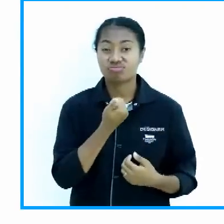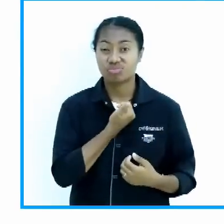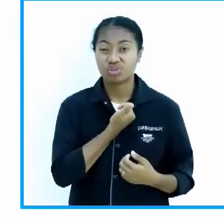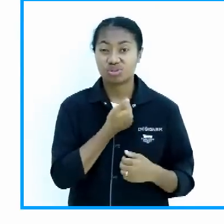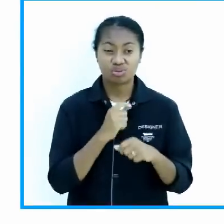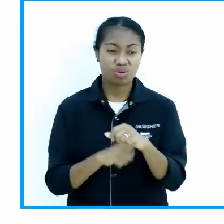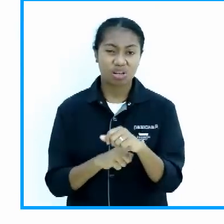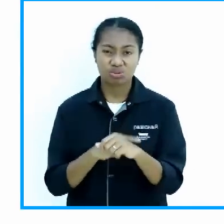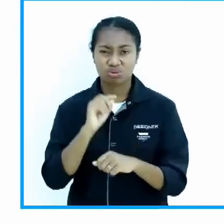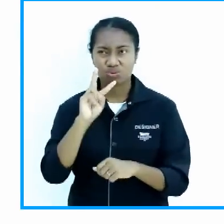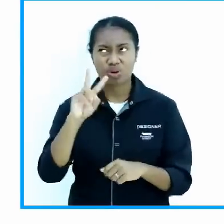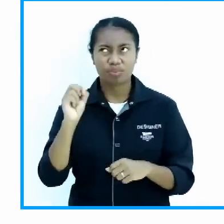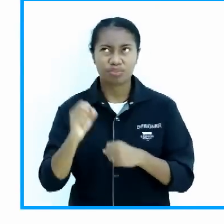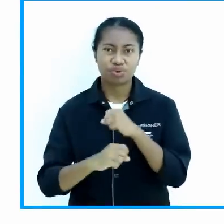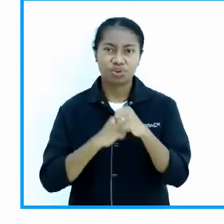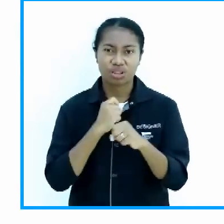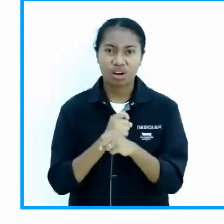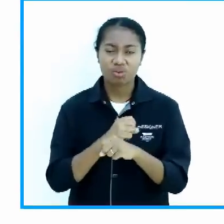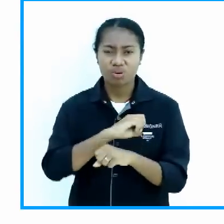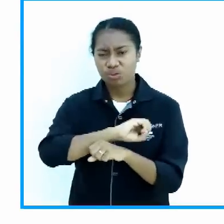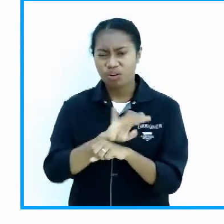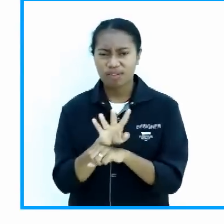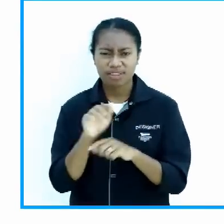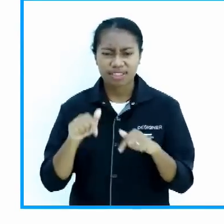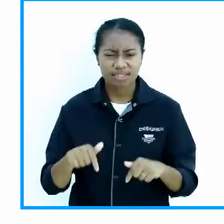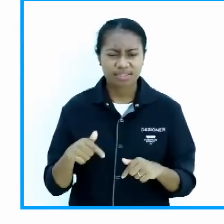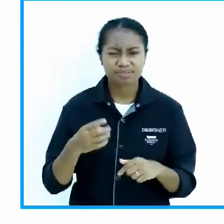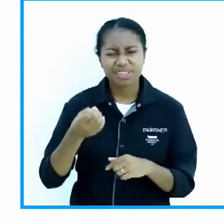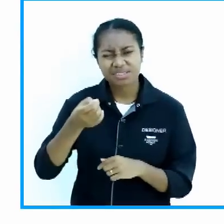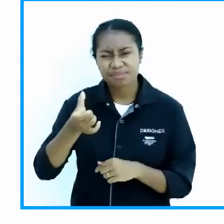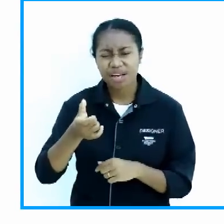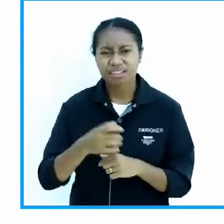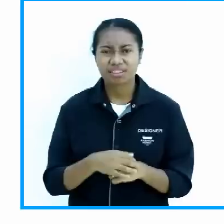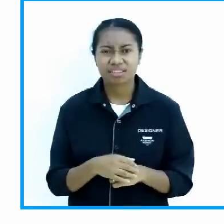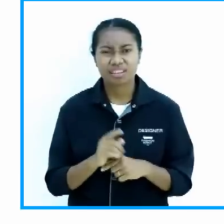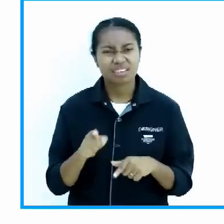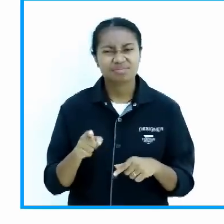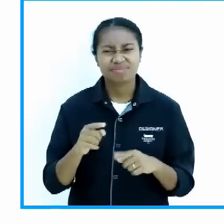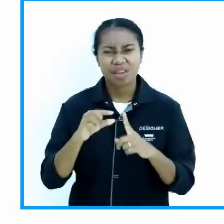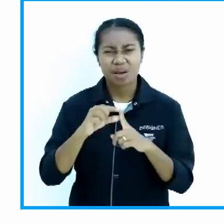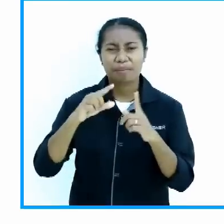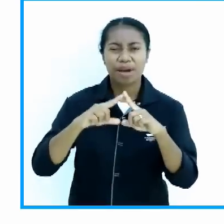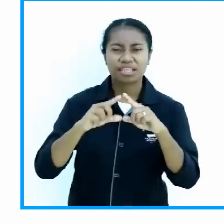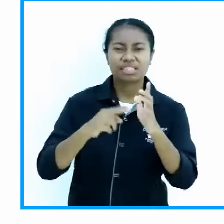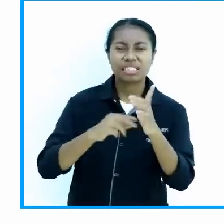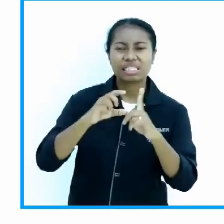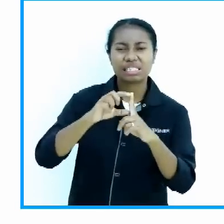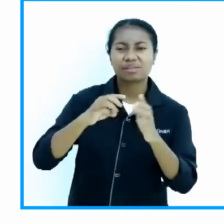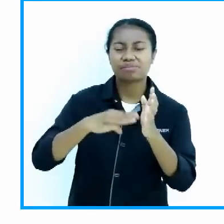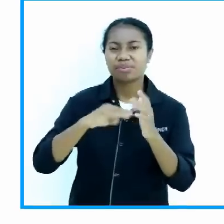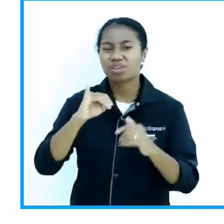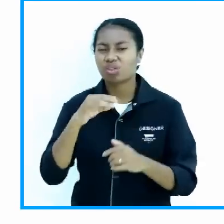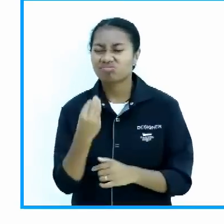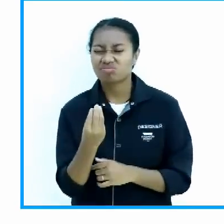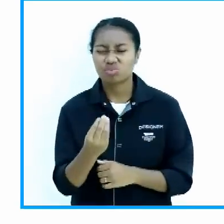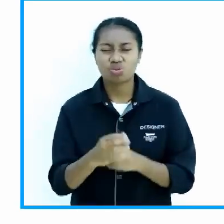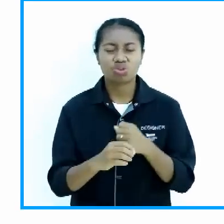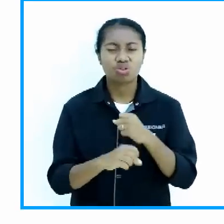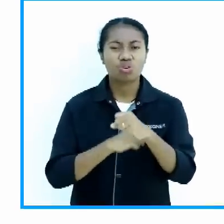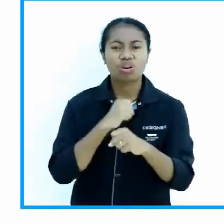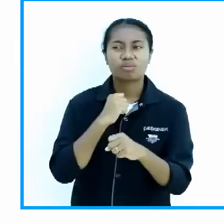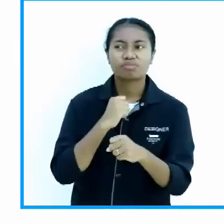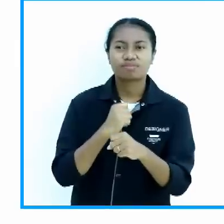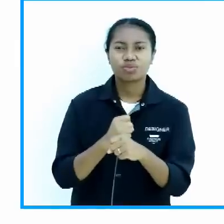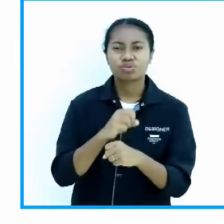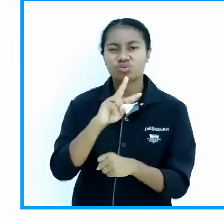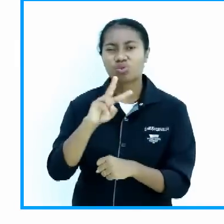20 tahun, nah COVID ini memang dipercepat karena masalahnya keadaan pandemi. Nah itu ya kalau kita mau tunggu 20 tahun mungkin kita sudah habis duluan